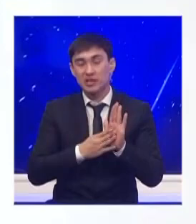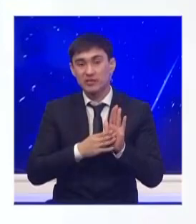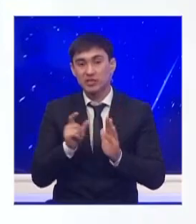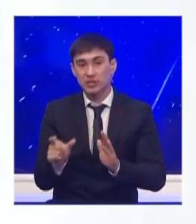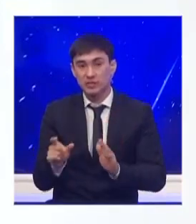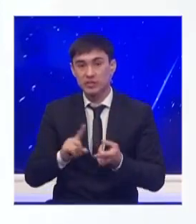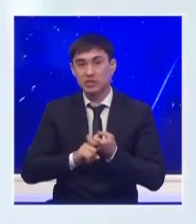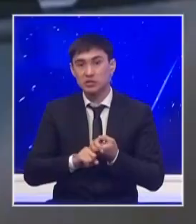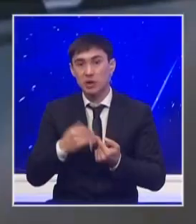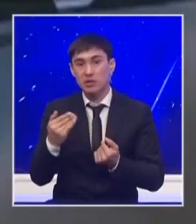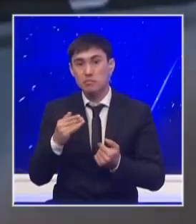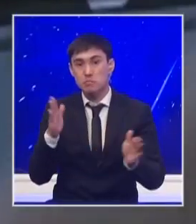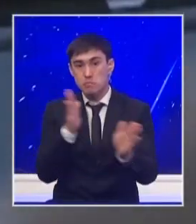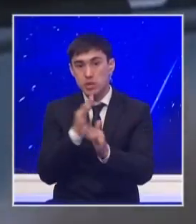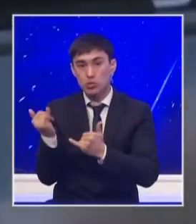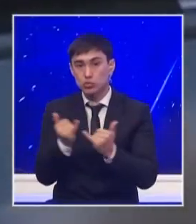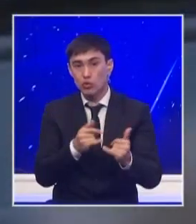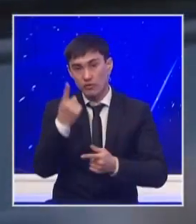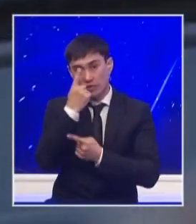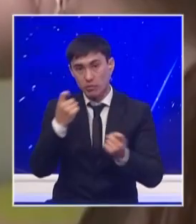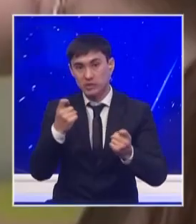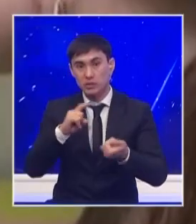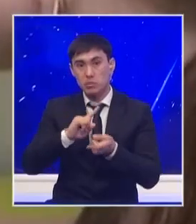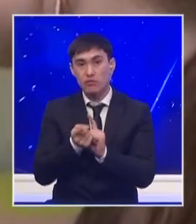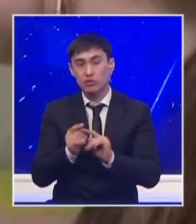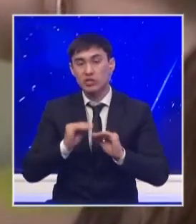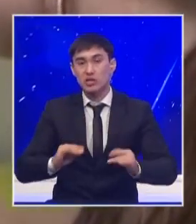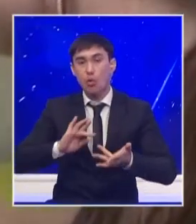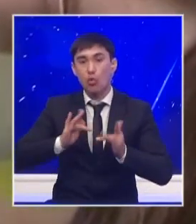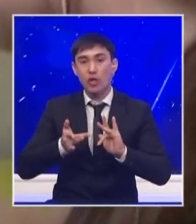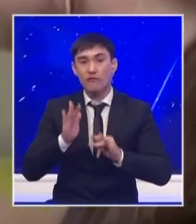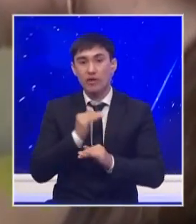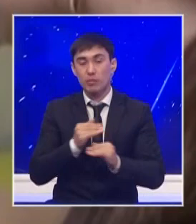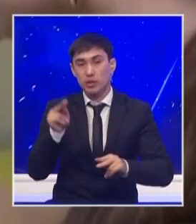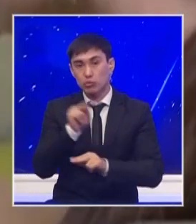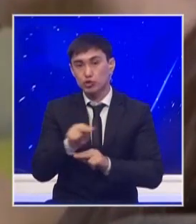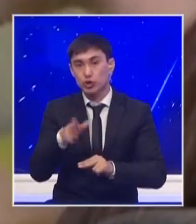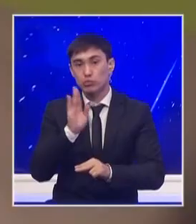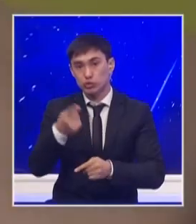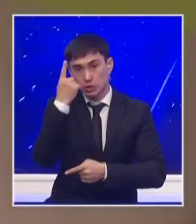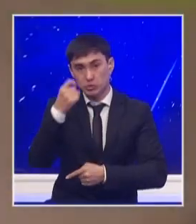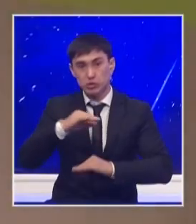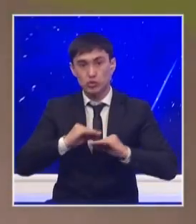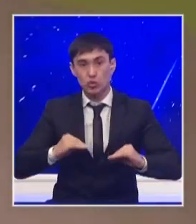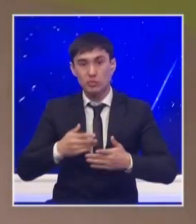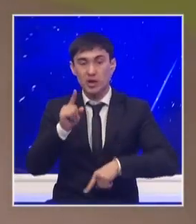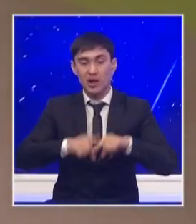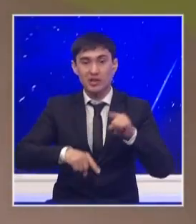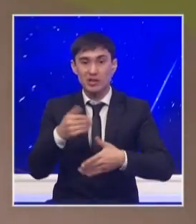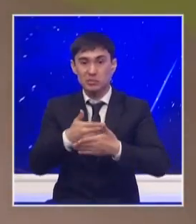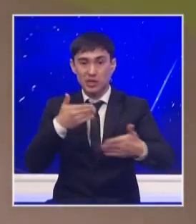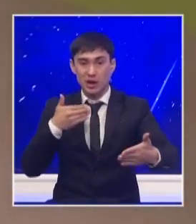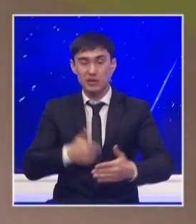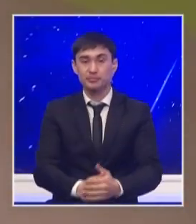в зависимости от метеоусловий информация о переводе детей в онлайн формат обучения будет сообщена шко и родителям